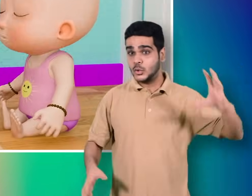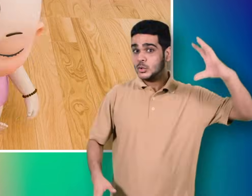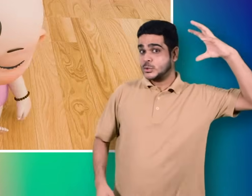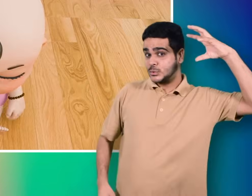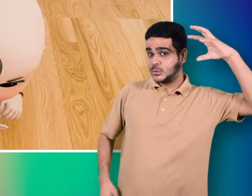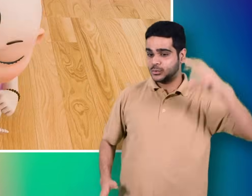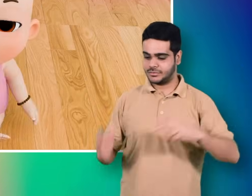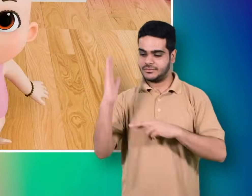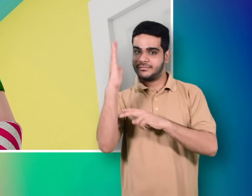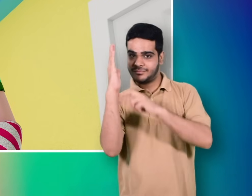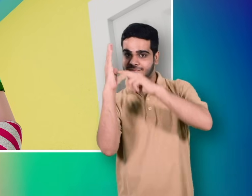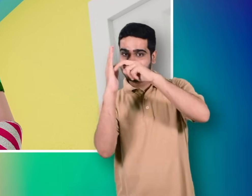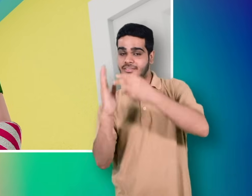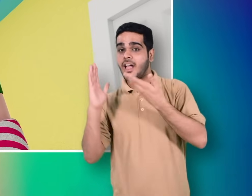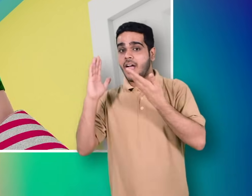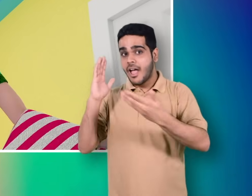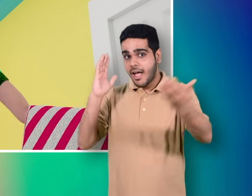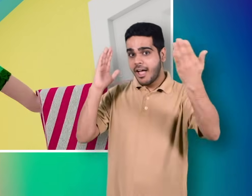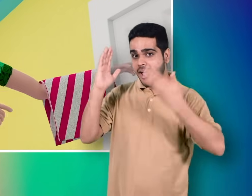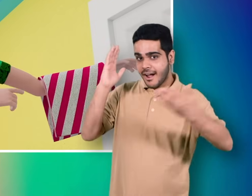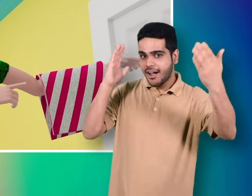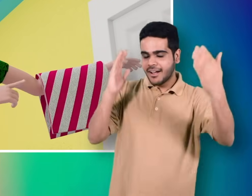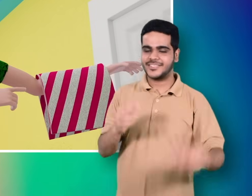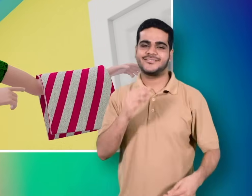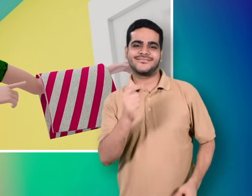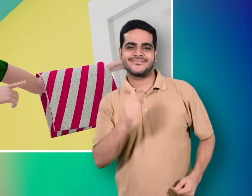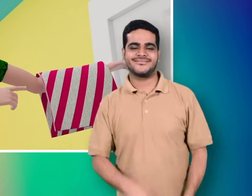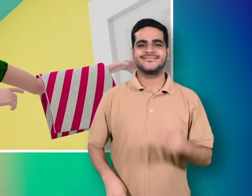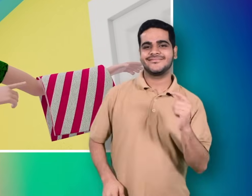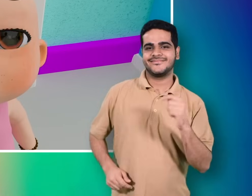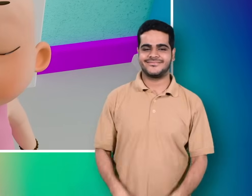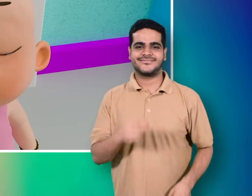आसमान में सूरज चमका, चिड़िया चहक रही डाली पर।